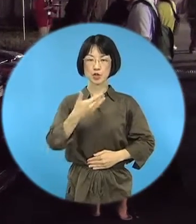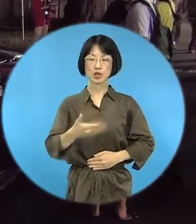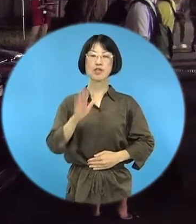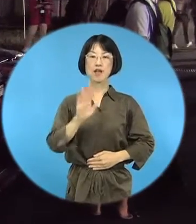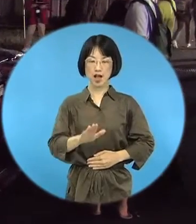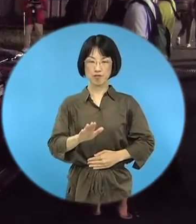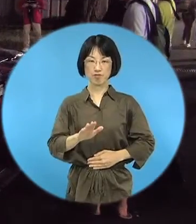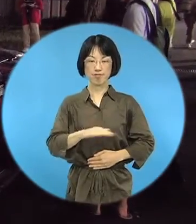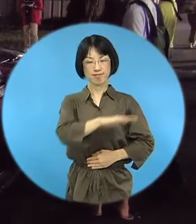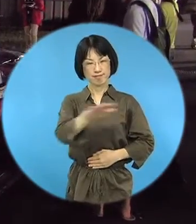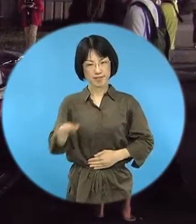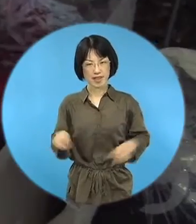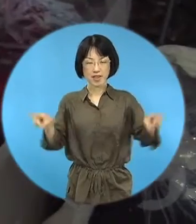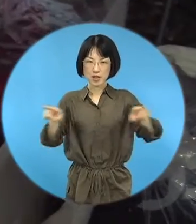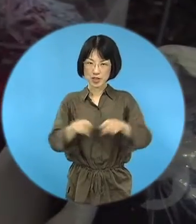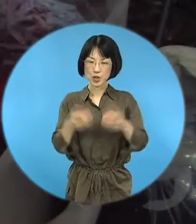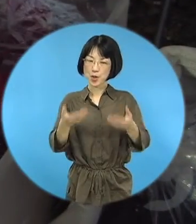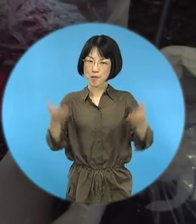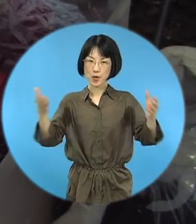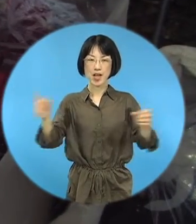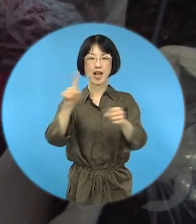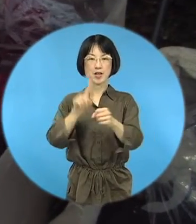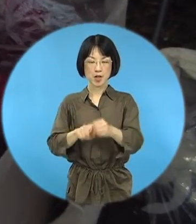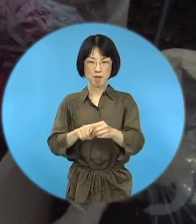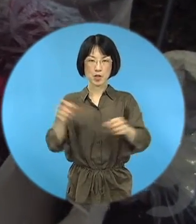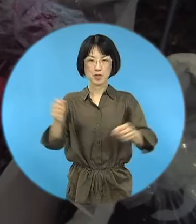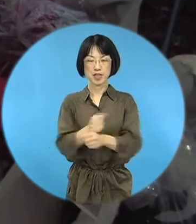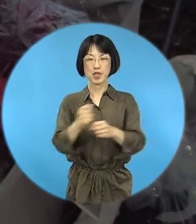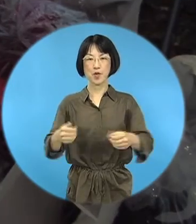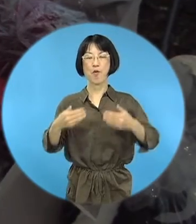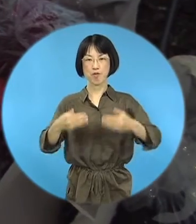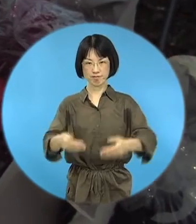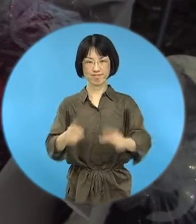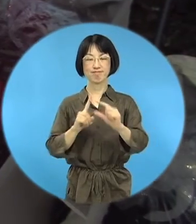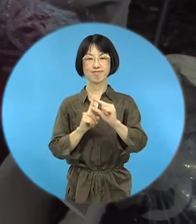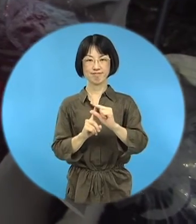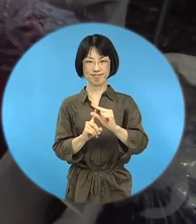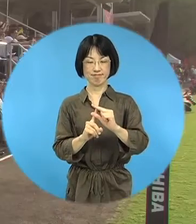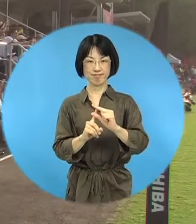の皆さんと一緒に盛り上げるため様々な事業を展開しています。